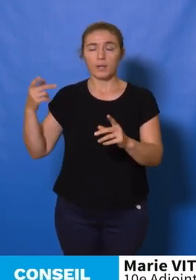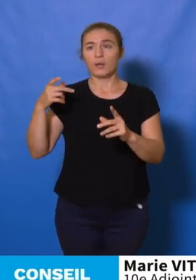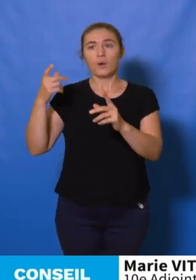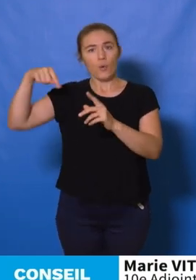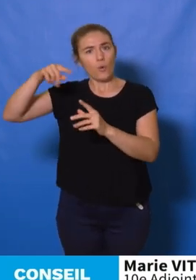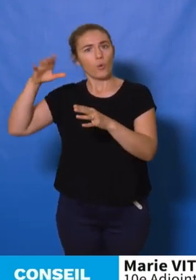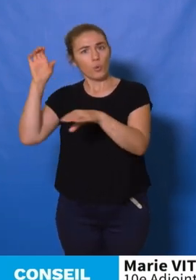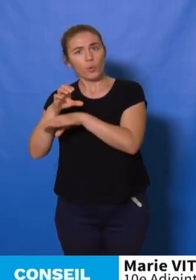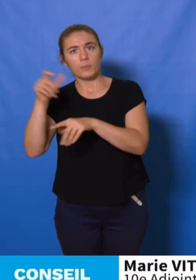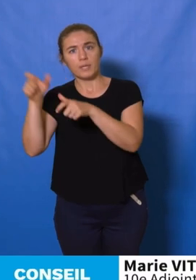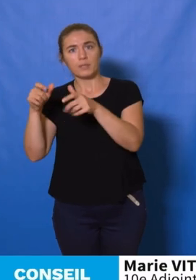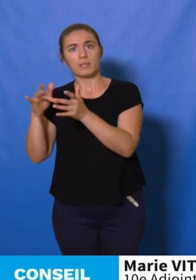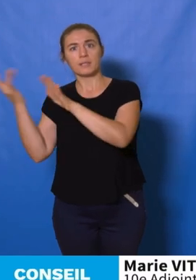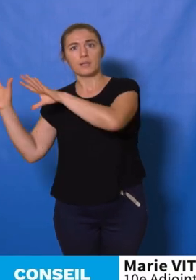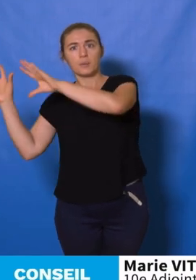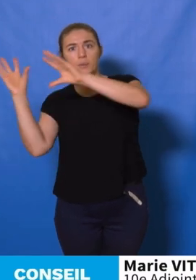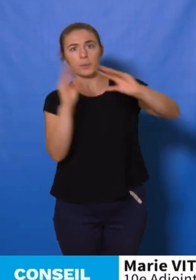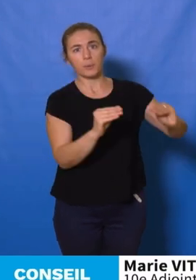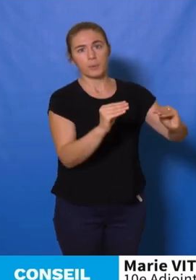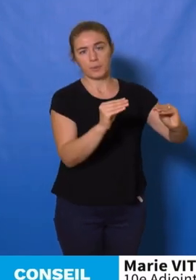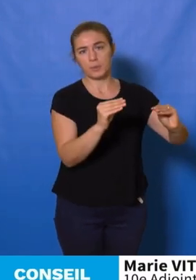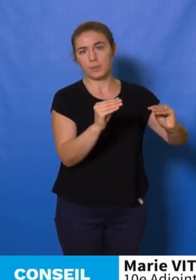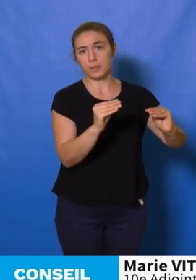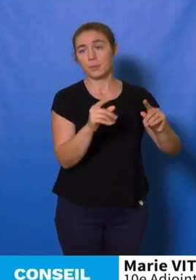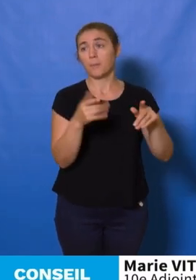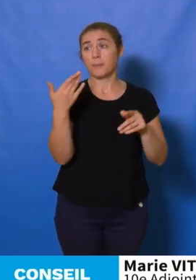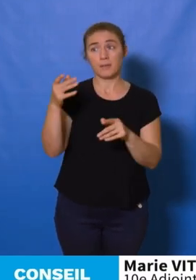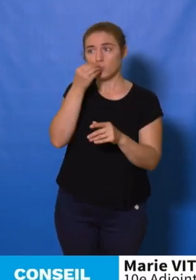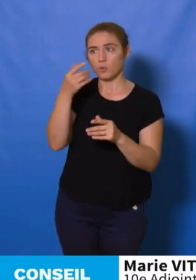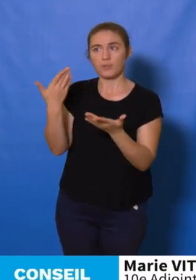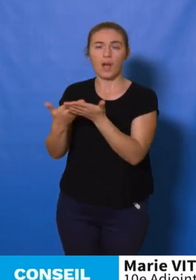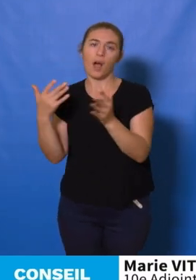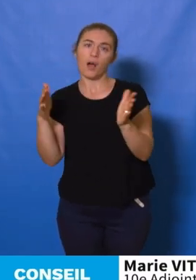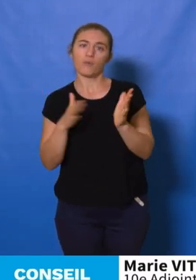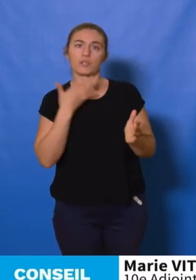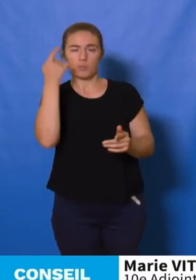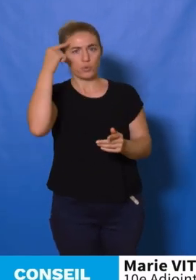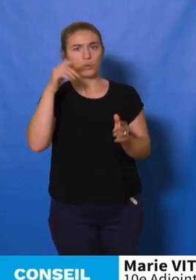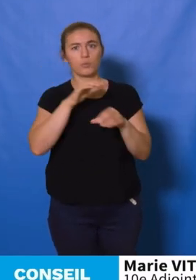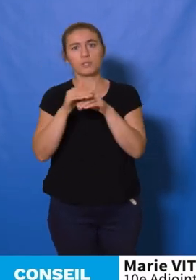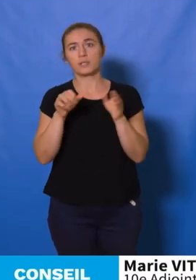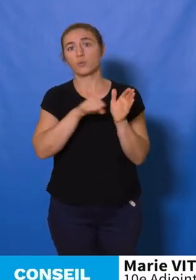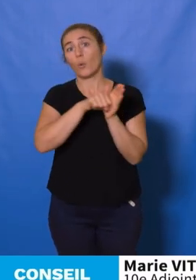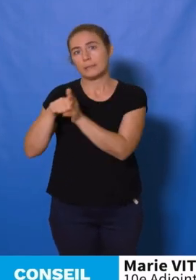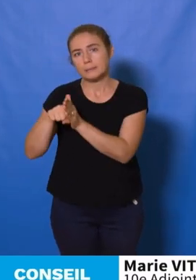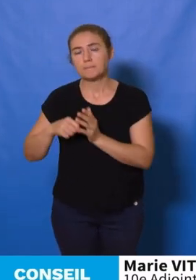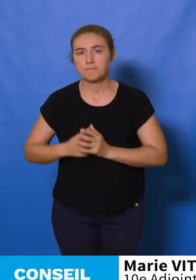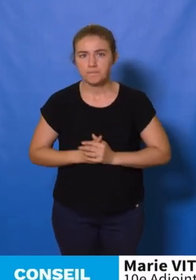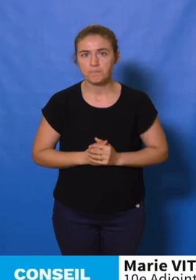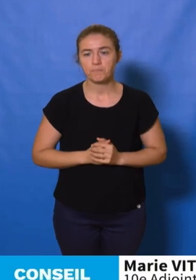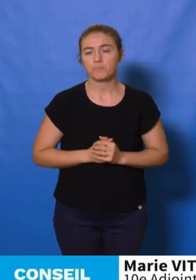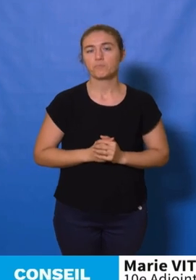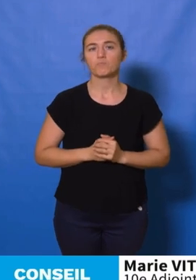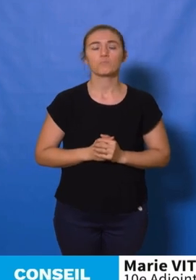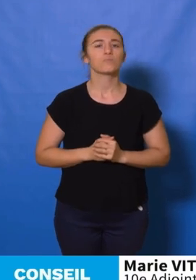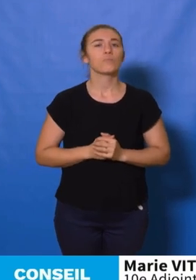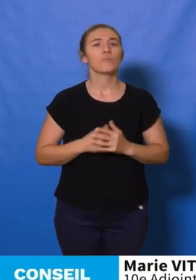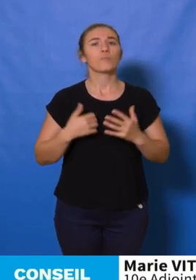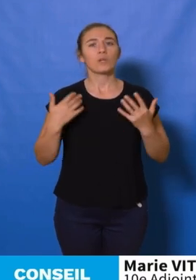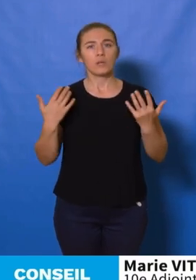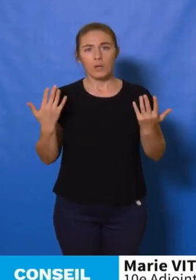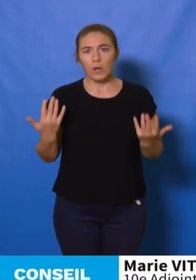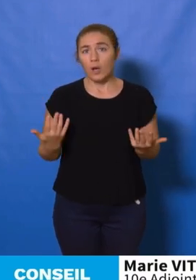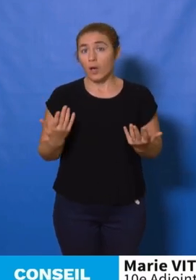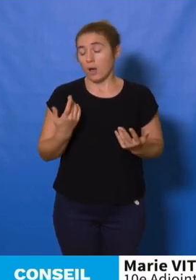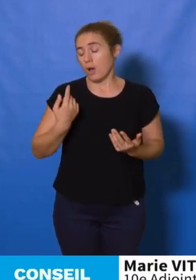propose un texte qui tend la main à la droite. Et puis parce que nous avons souvent des paroles d'intention dans